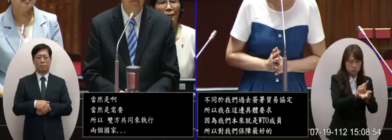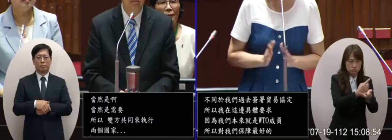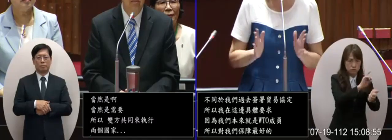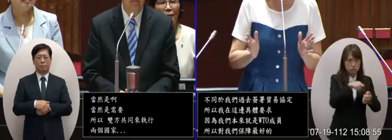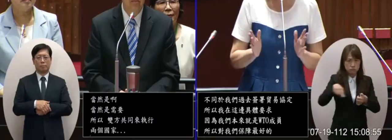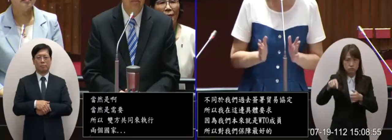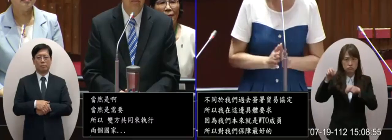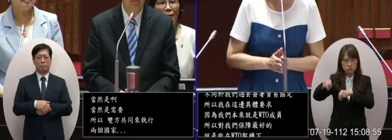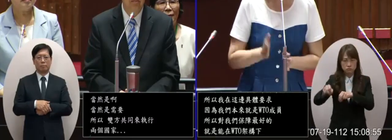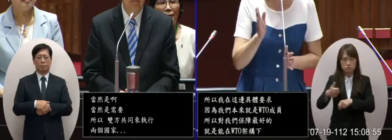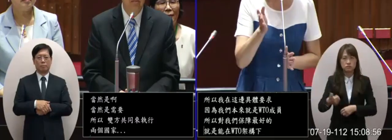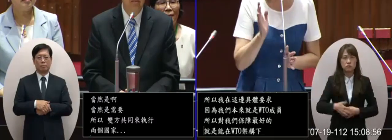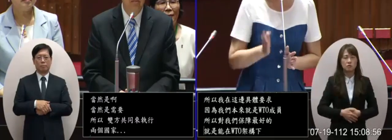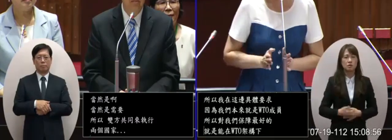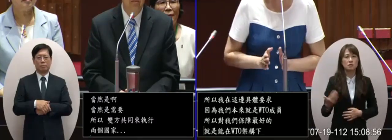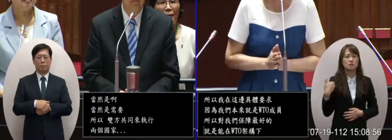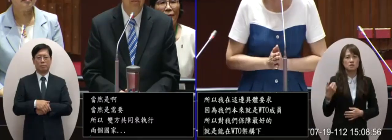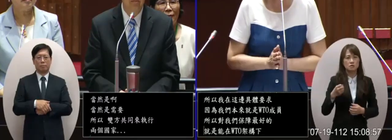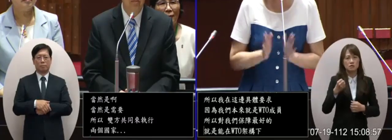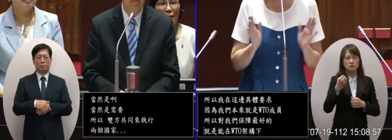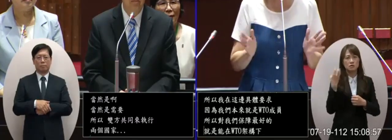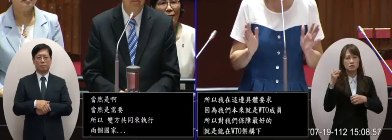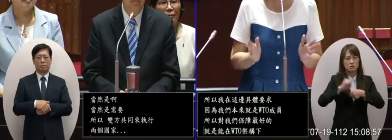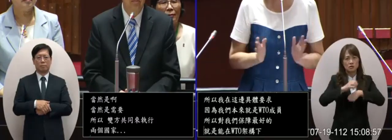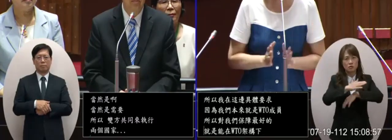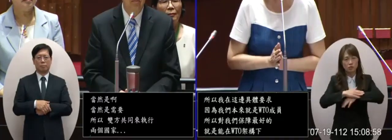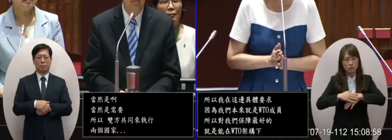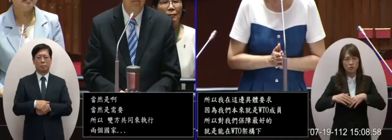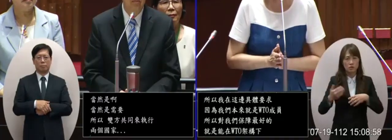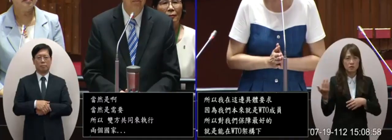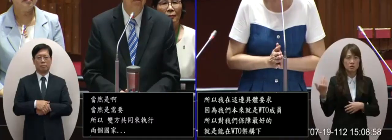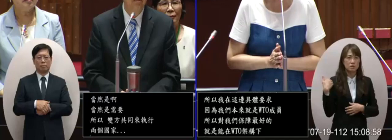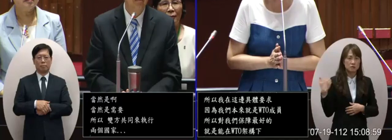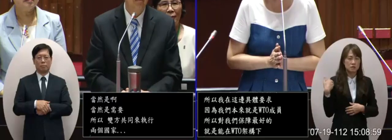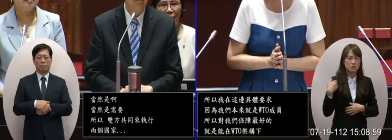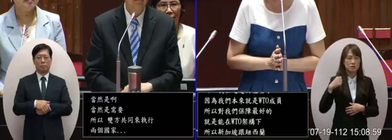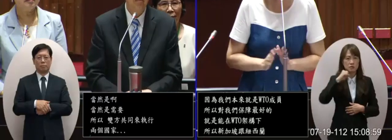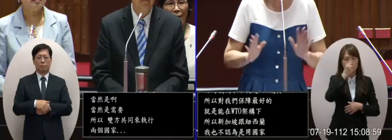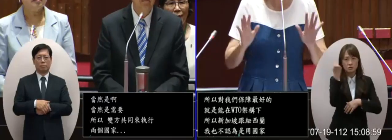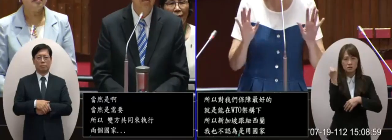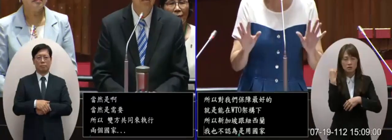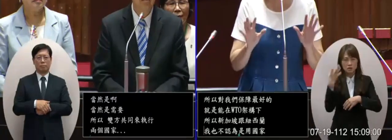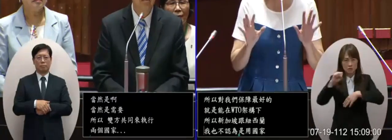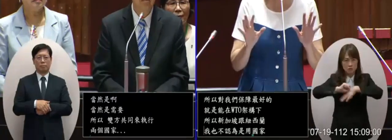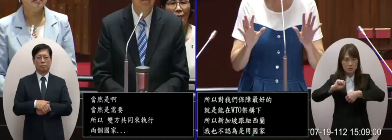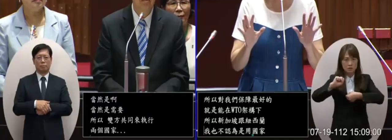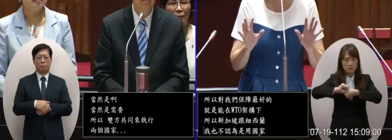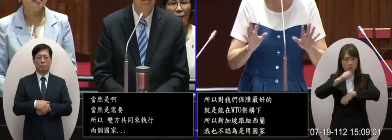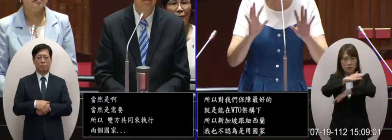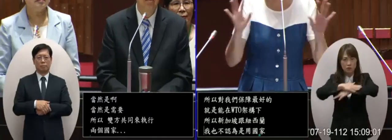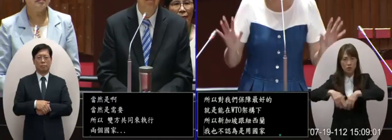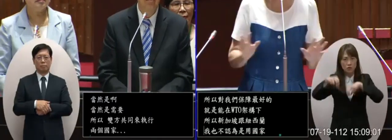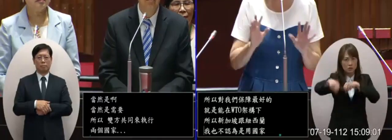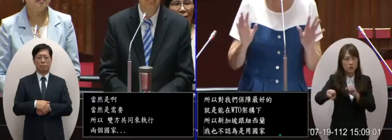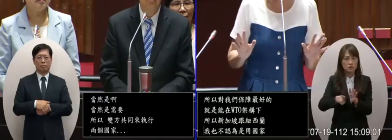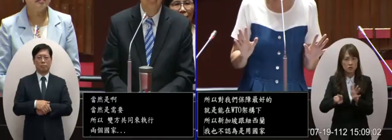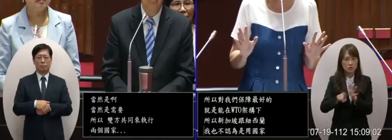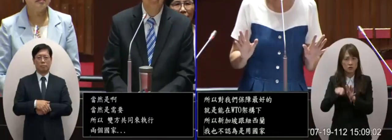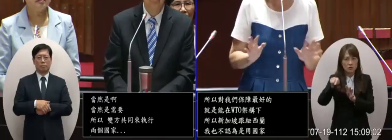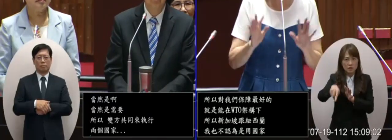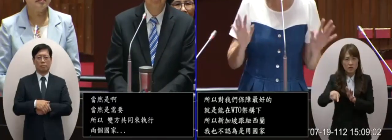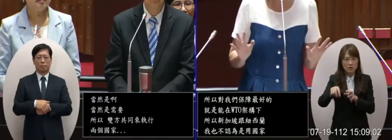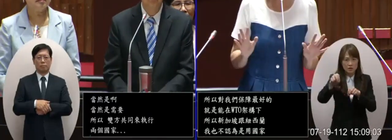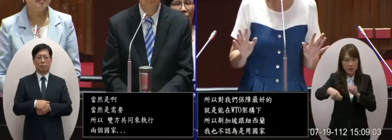国。当时我想搞不好王部长知道，就是当时我们跟新加坡签署的时候还为了名称哈有一番周